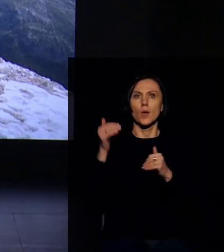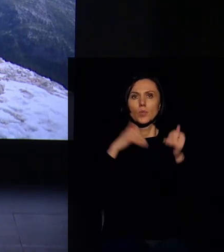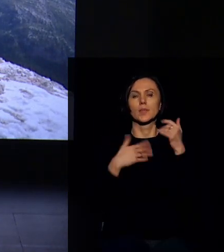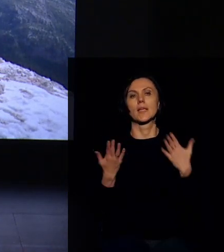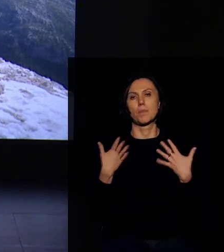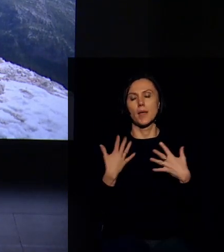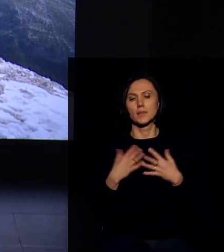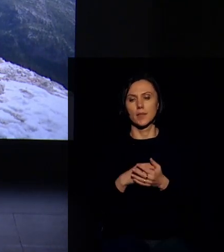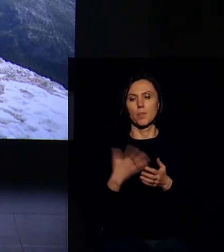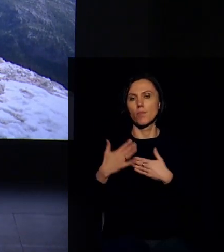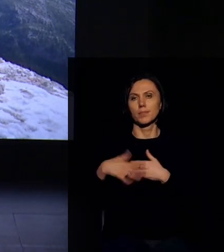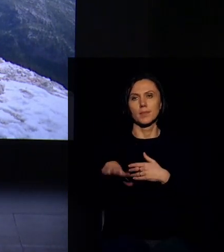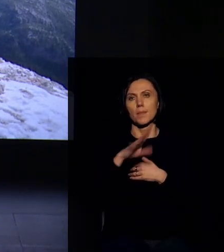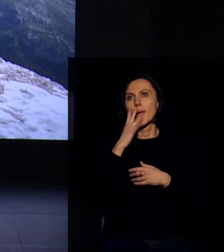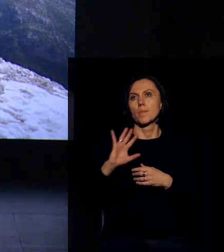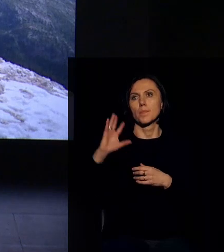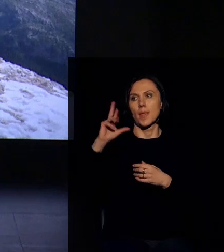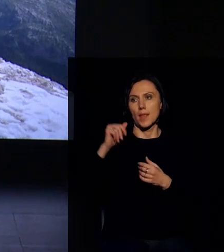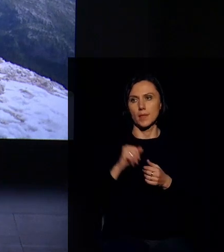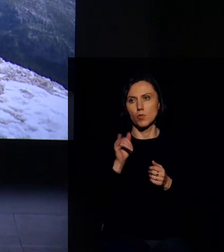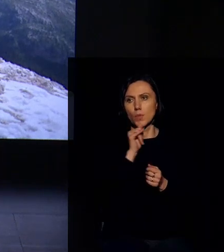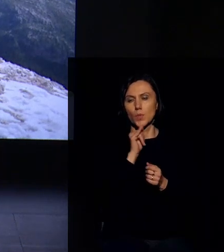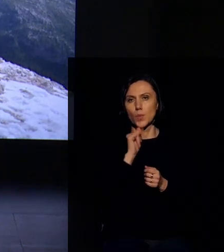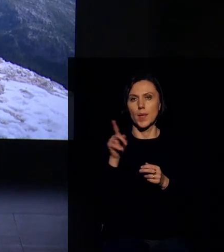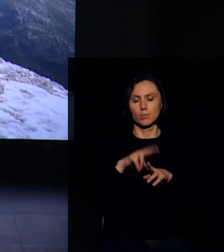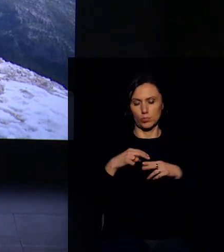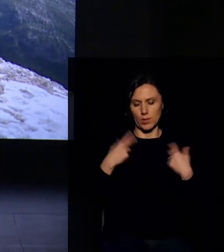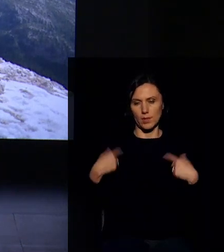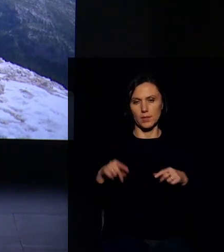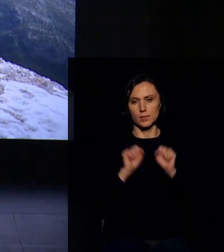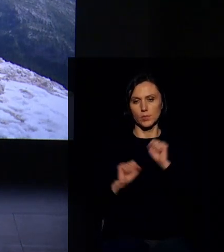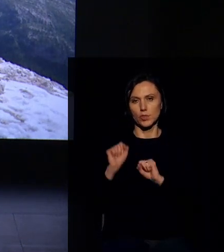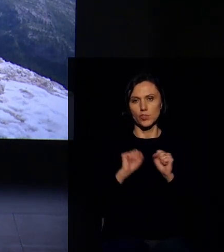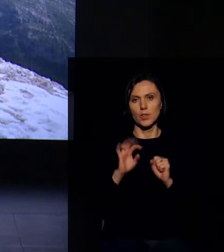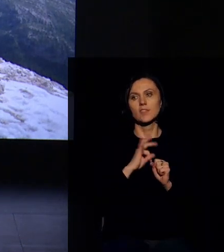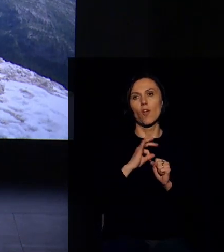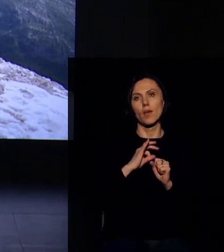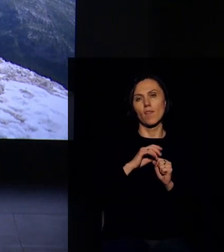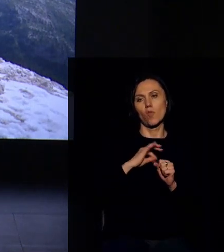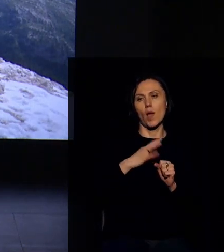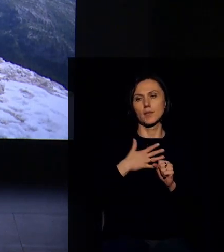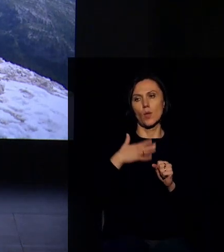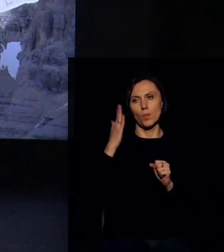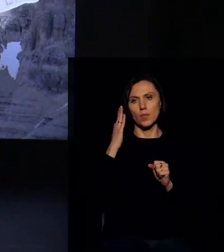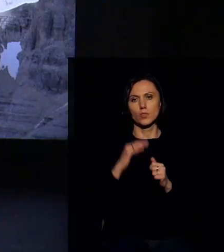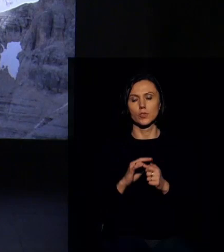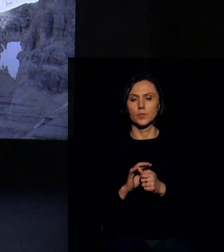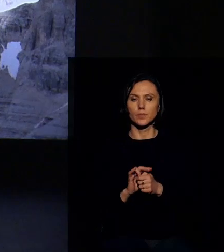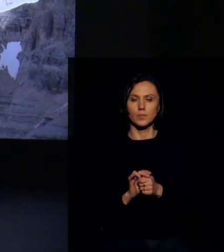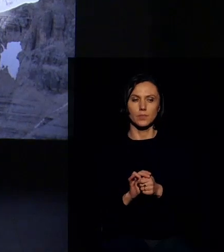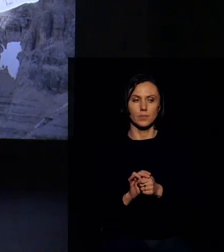spacer, bo okolica jest przepiękna i sobie właśnie wypróbować sprzęt i swoje umiejętności właśnie na